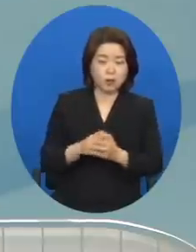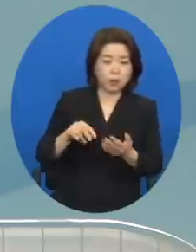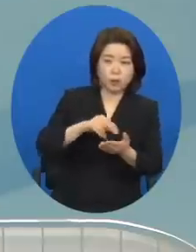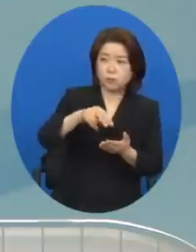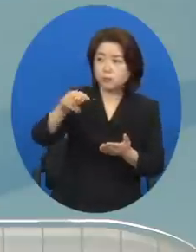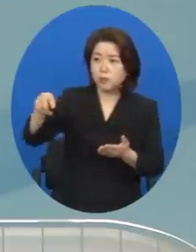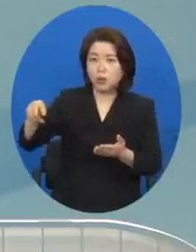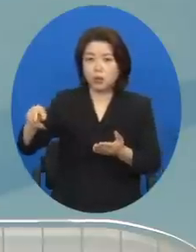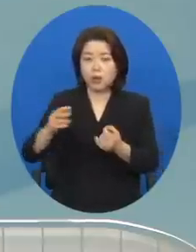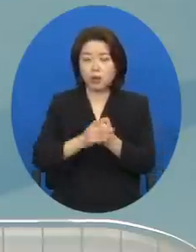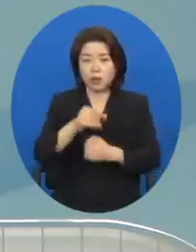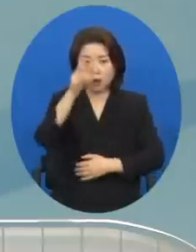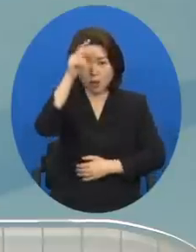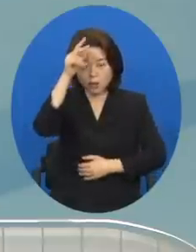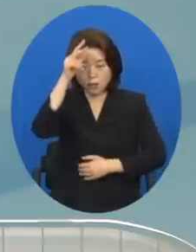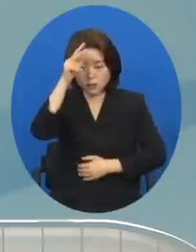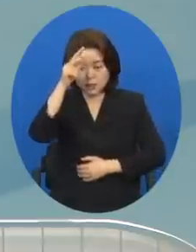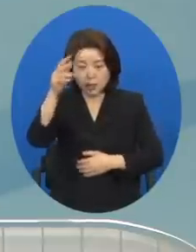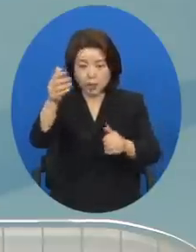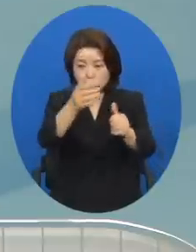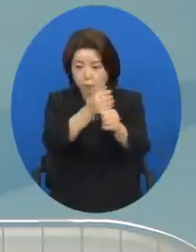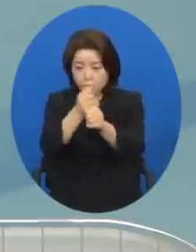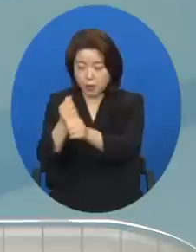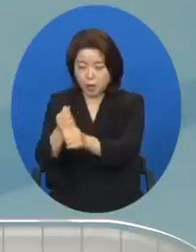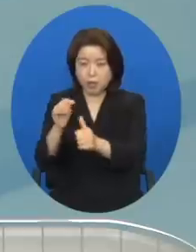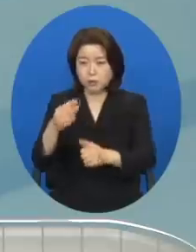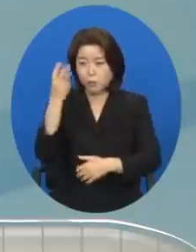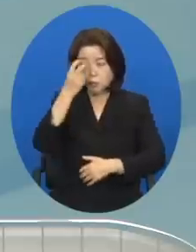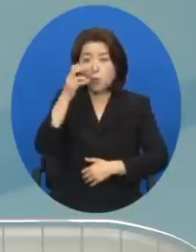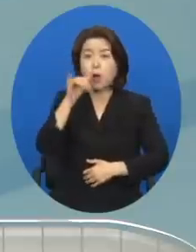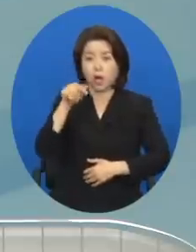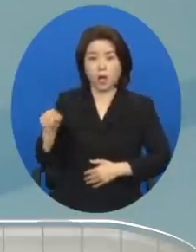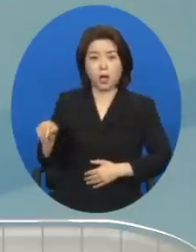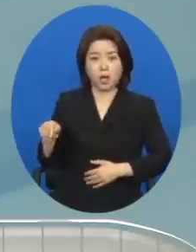서성에다가 경찰서에 가서 조사를 받아요.